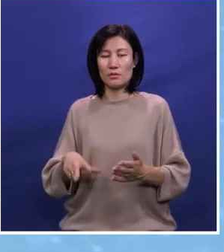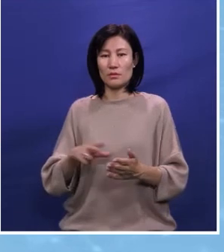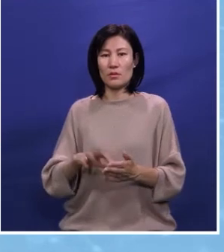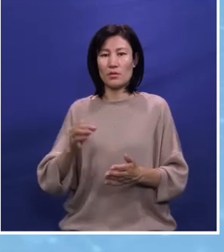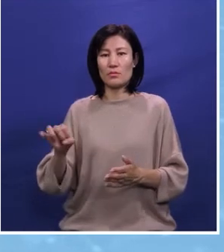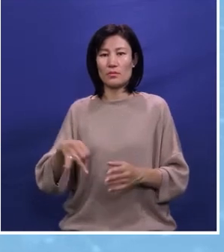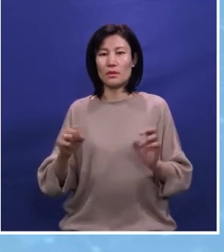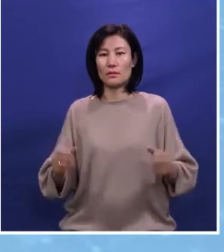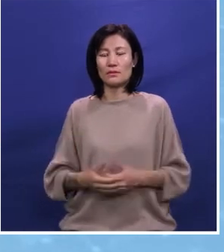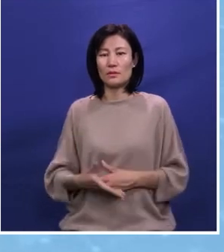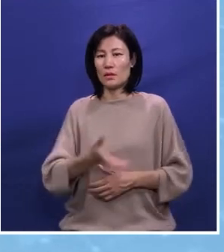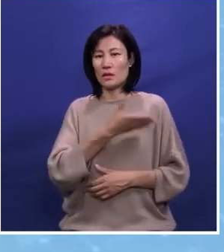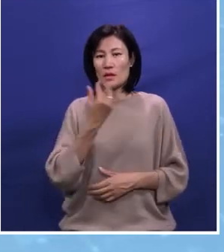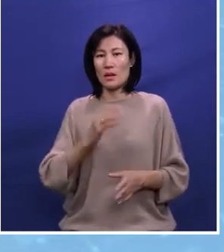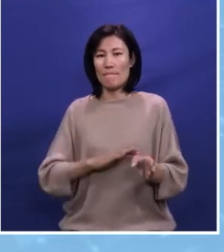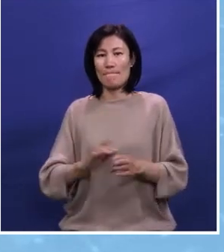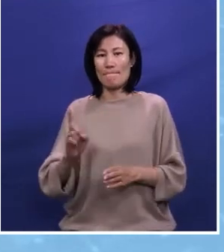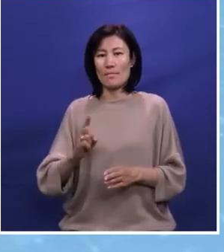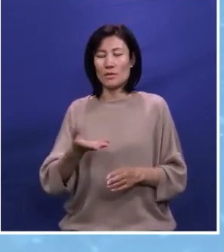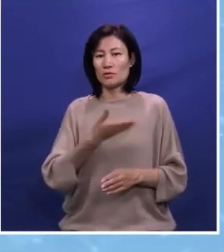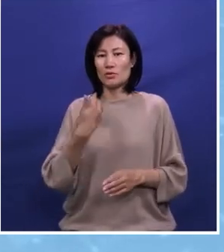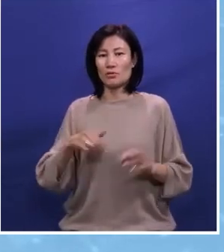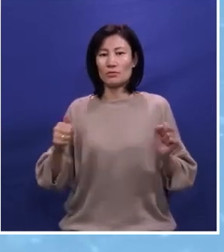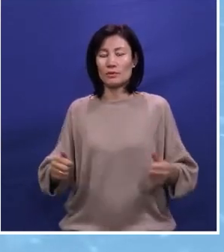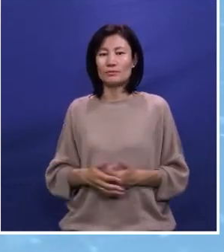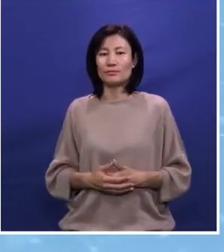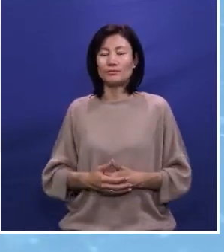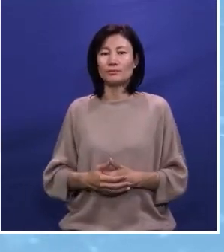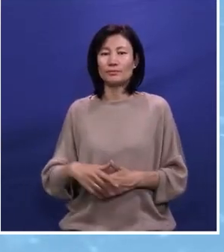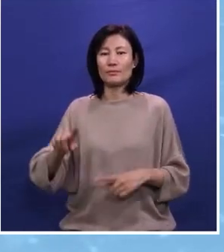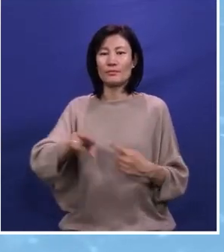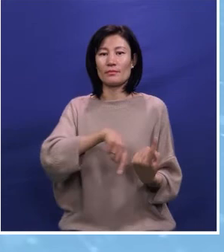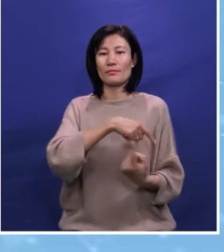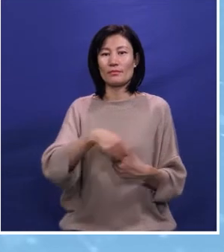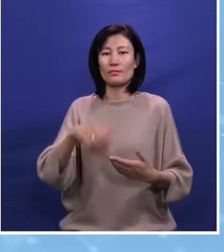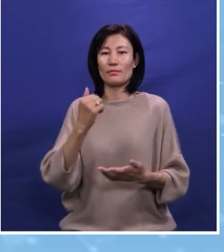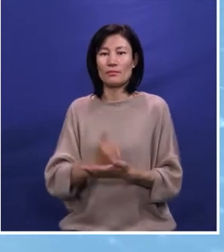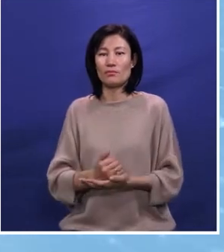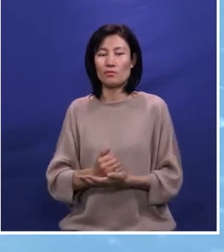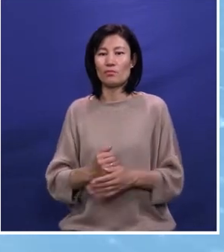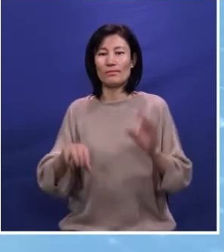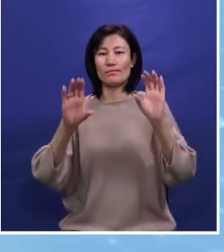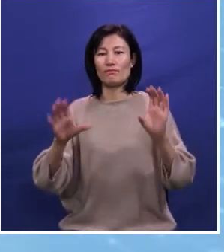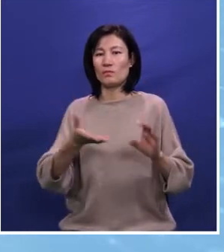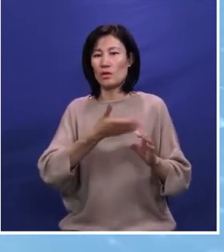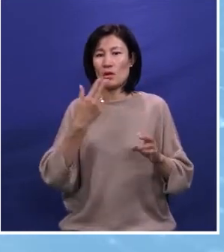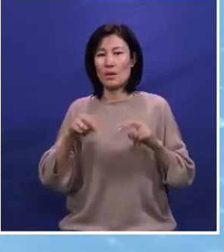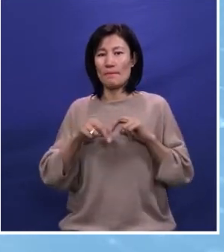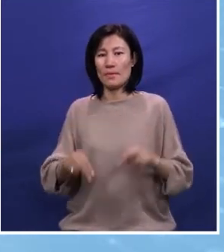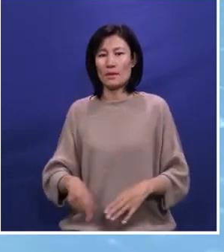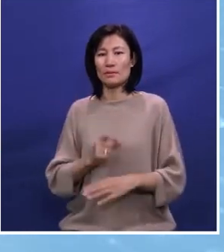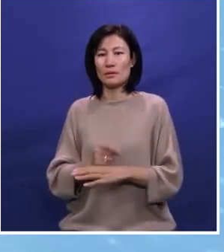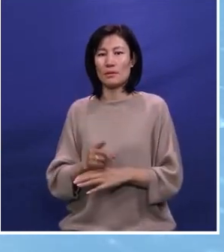28 объект. Ешқандай біз араласып отырған жоқпыз. Кәсіпкерлік нысанға биліктің араласуға құқы жоқ, президенттің